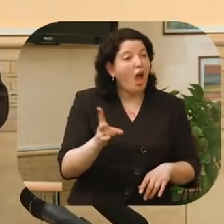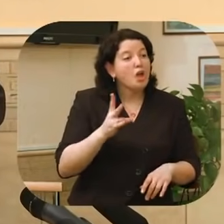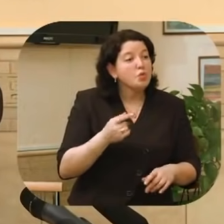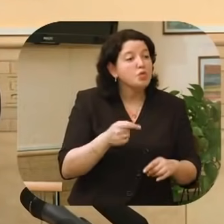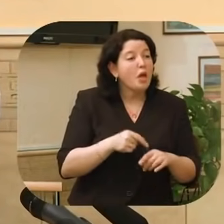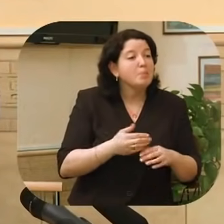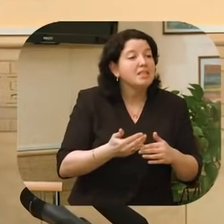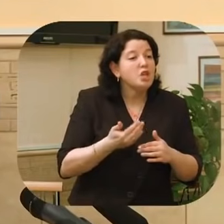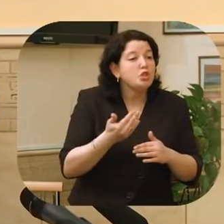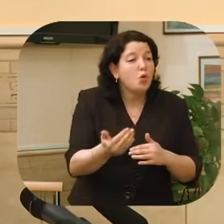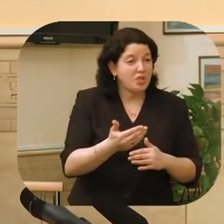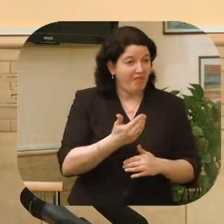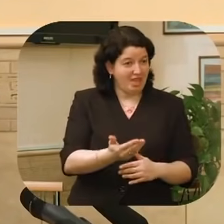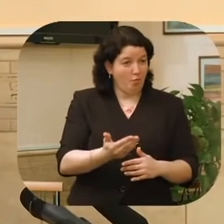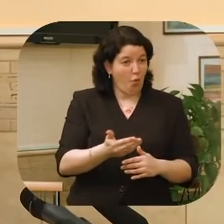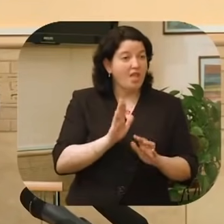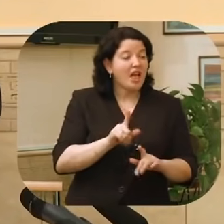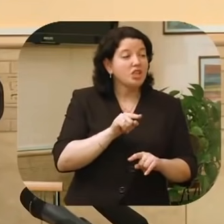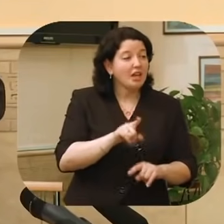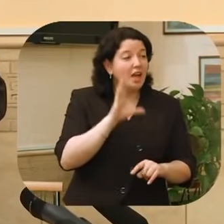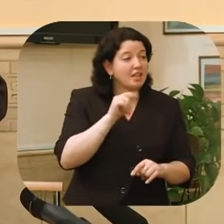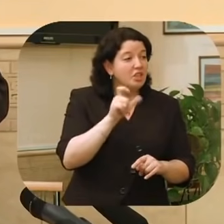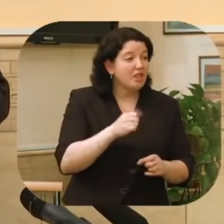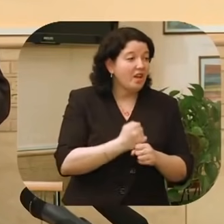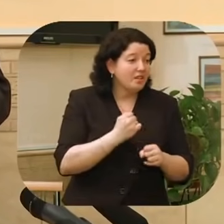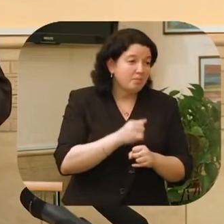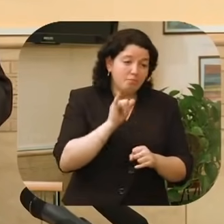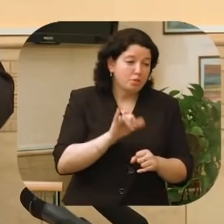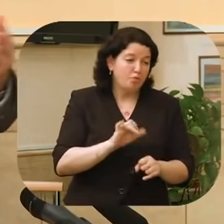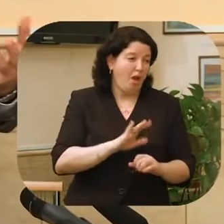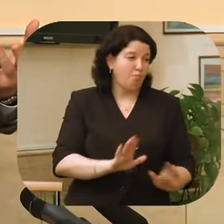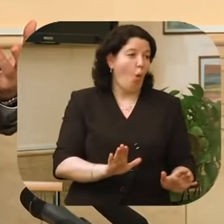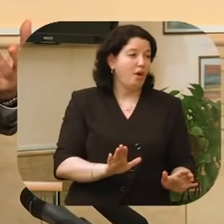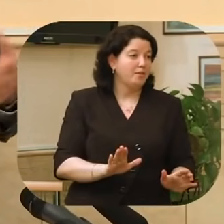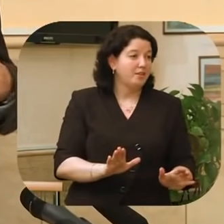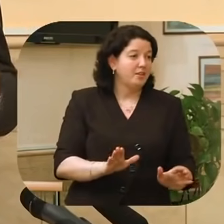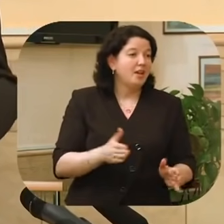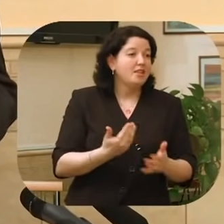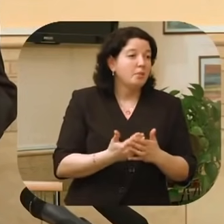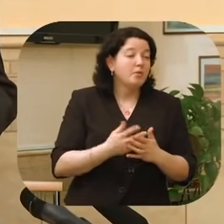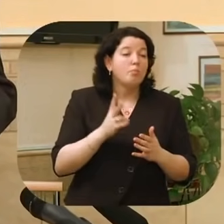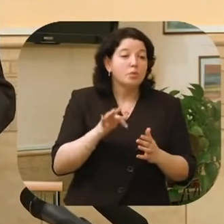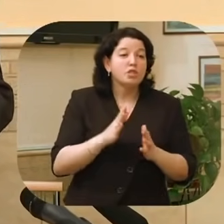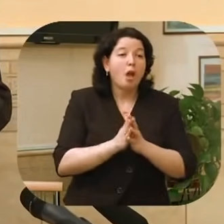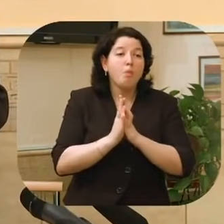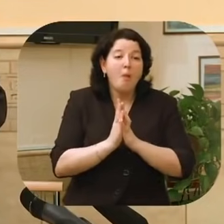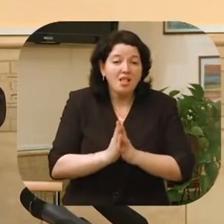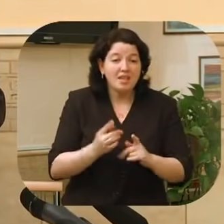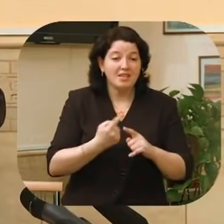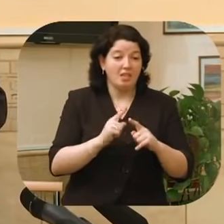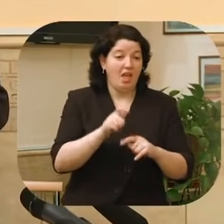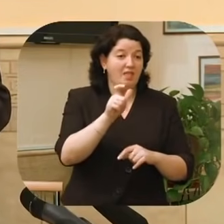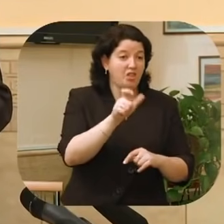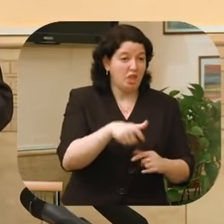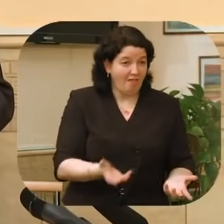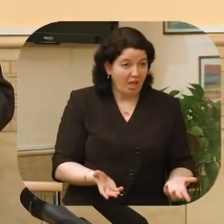даже тогда, когда он делает очень нехорошие вещи. Если хотите, помолиться даже за этого